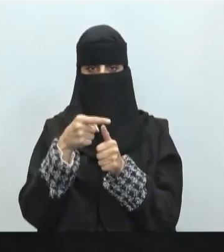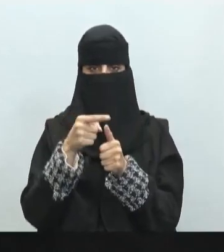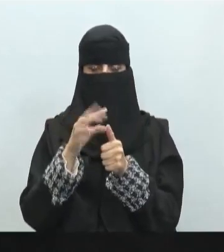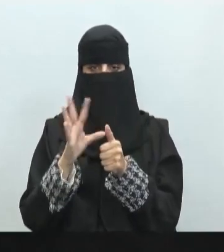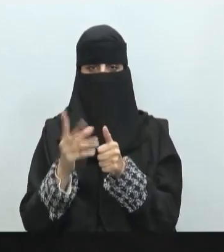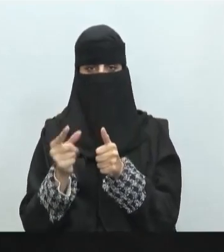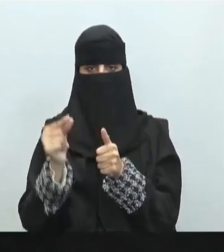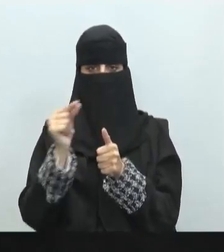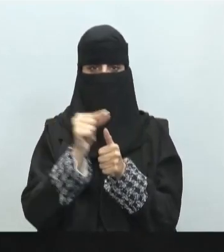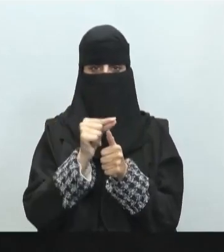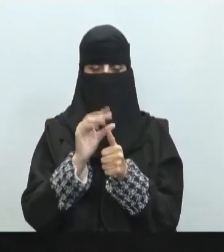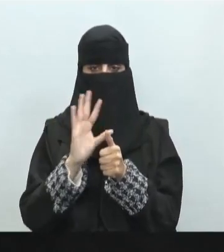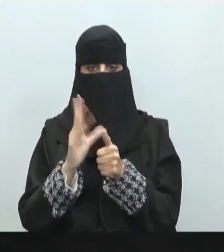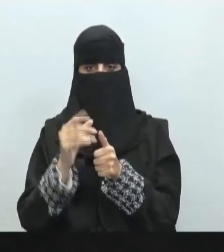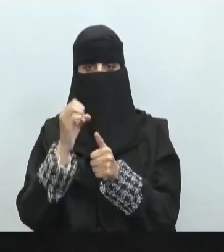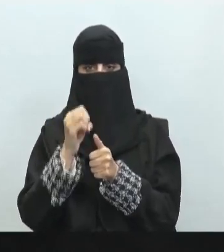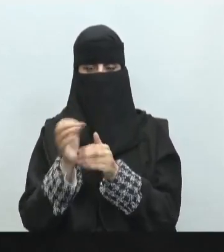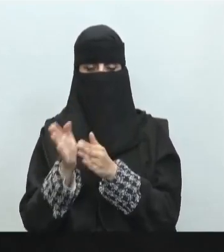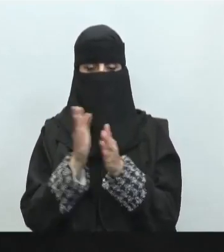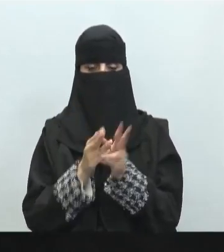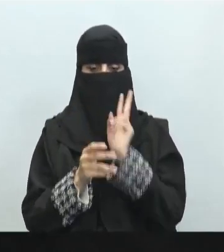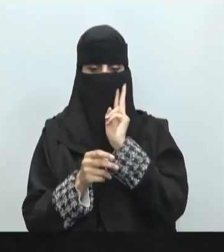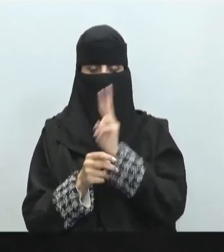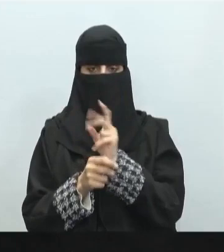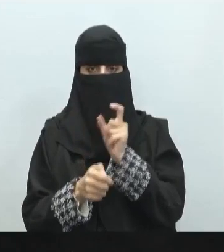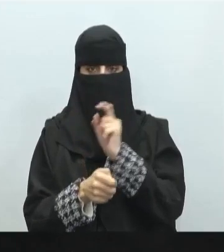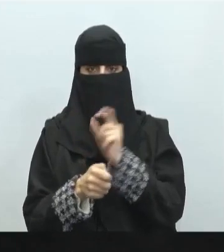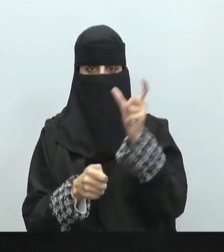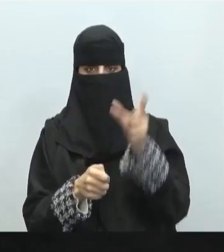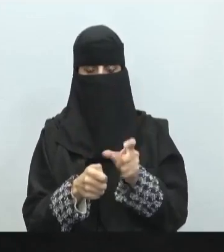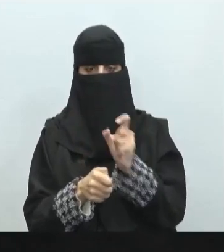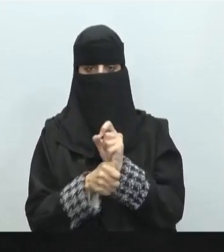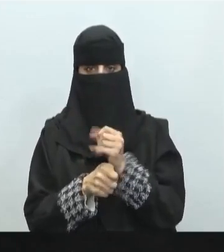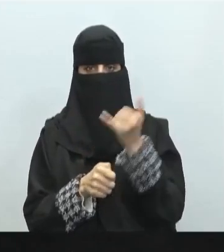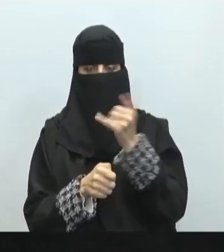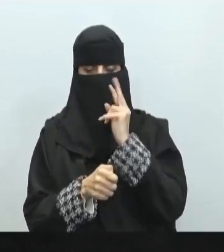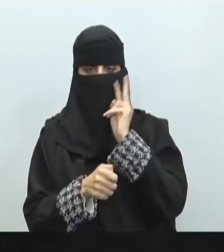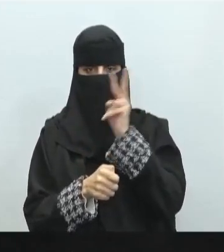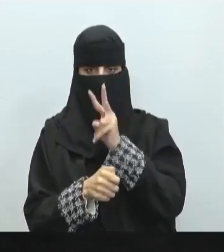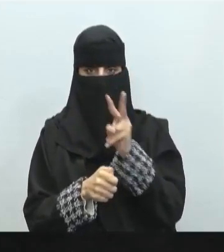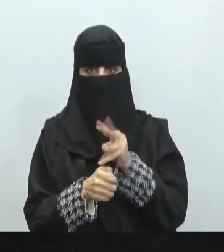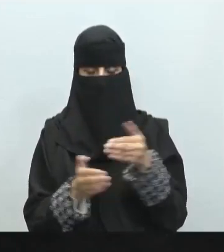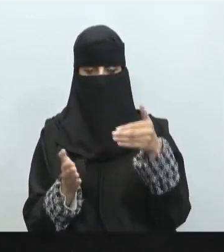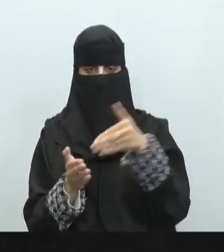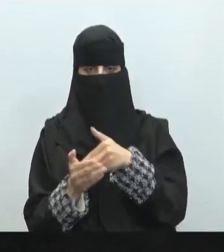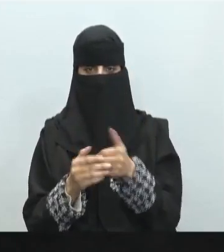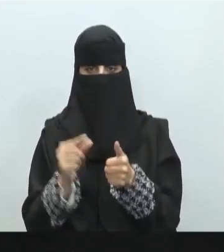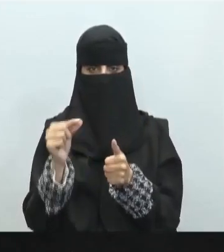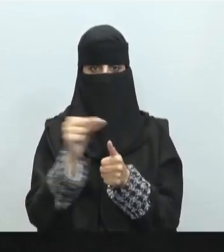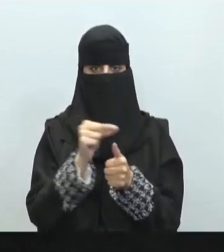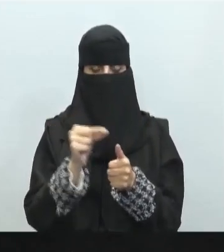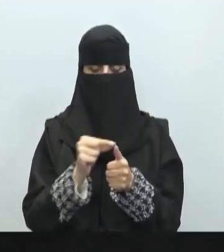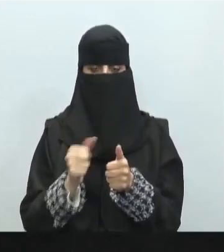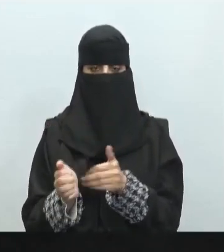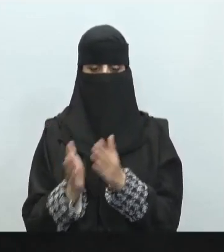والفاعل ايضا اساسي وكل كلمه لدينا مهم ان اضبطها ولكن كما تعلمنا اولا في الدرس السابق